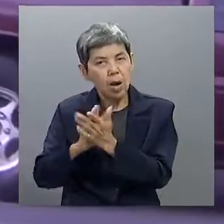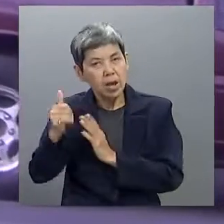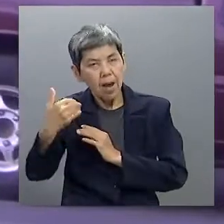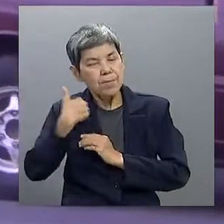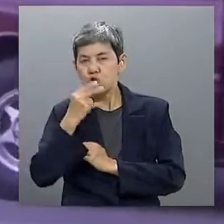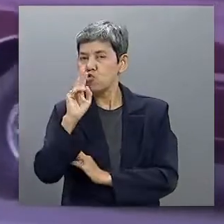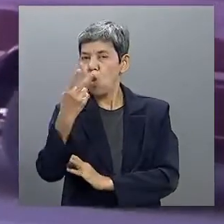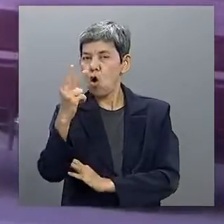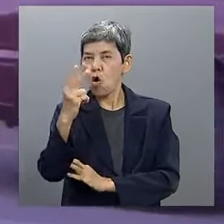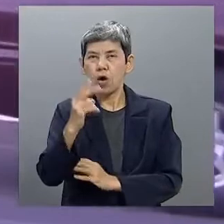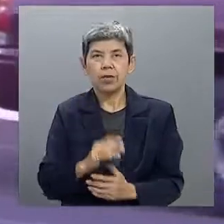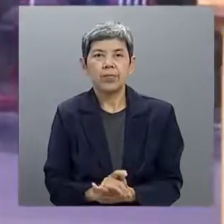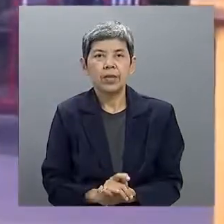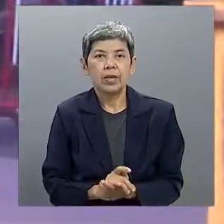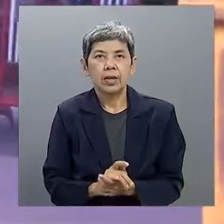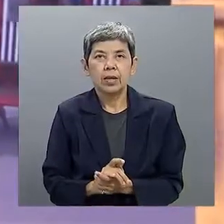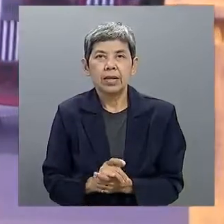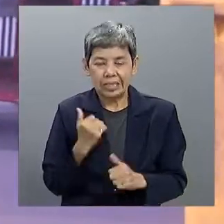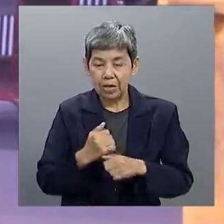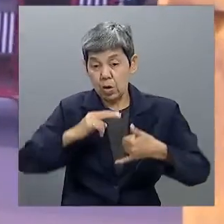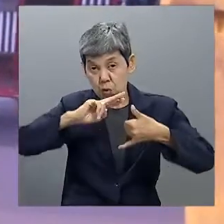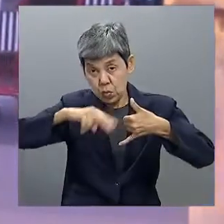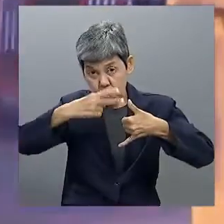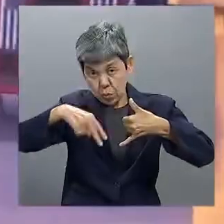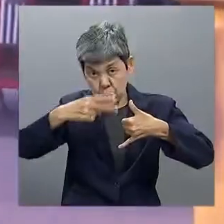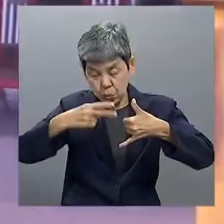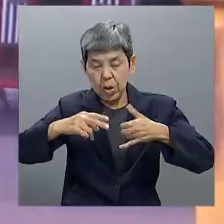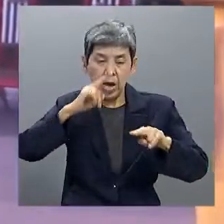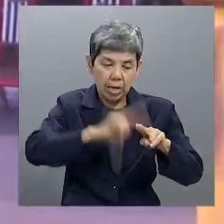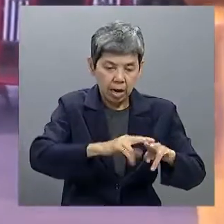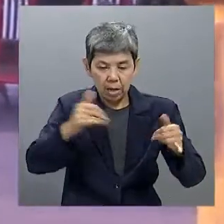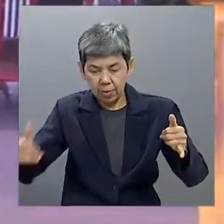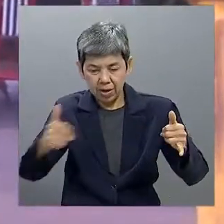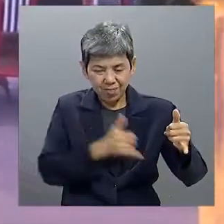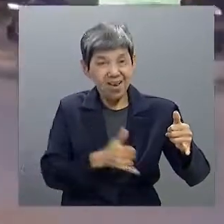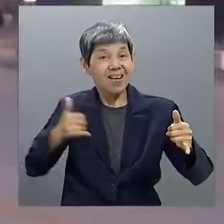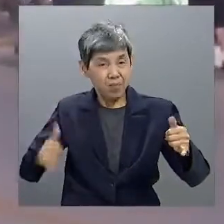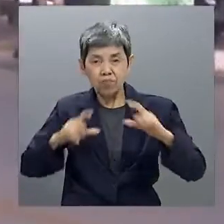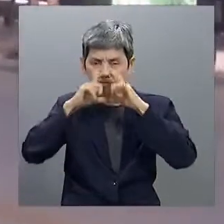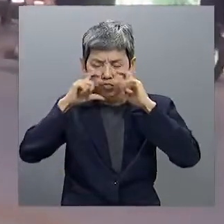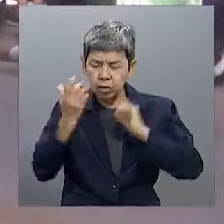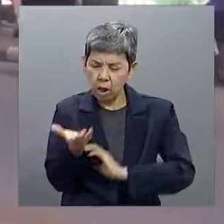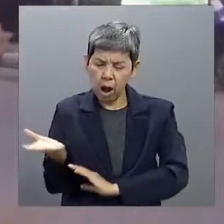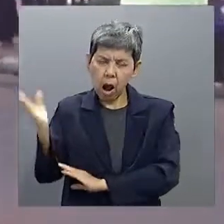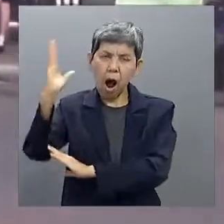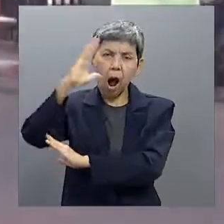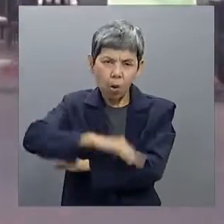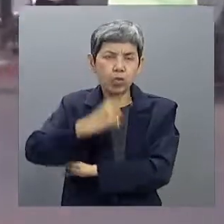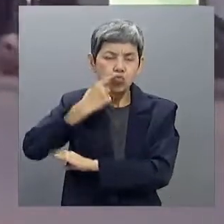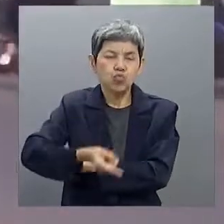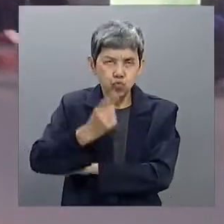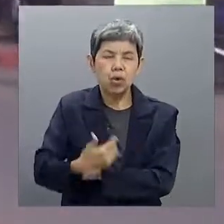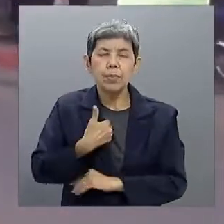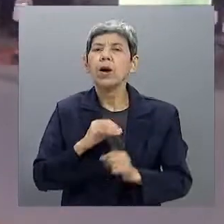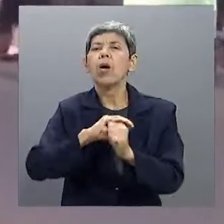การตั้งจุดคัดกรองเว้นระยะห่างสวมหน้ากากอนามัยตลอดเวลานี้ยังคงเป็นมาตรการป้องกันคอมพิวเตอร์ 19